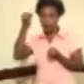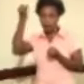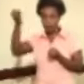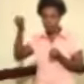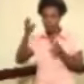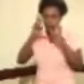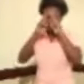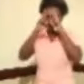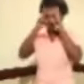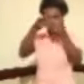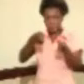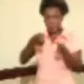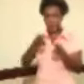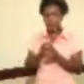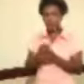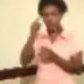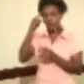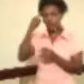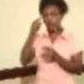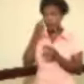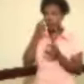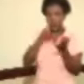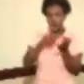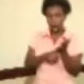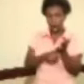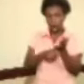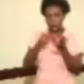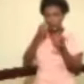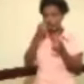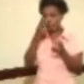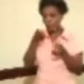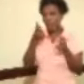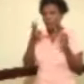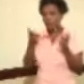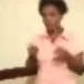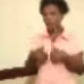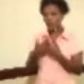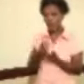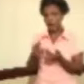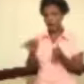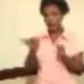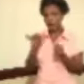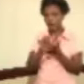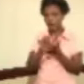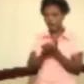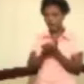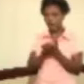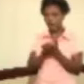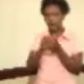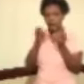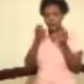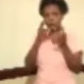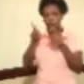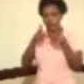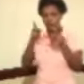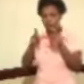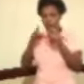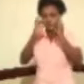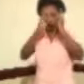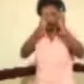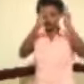respecter, pour nous appliquer, pour nous observer, pour nous capables de résoudre question ça. Cependant, moi, je crois que les gens qui en battent